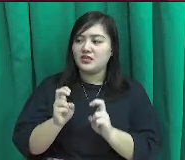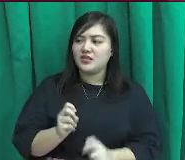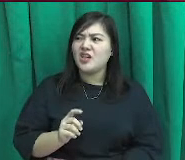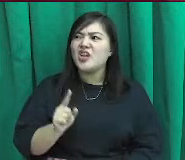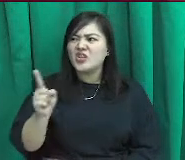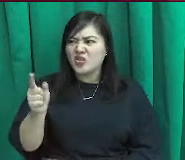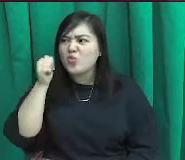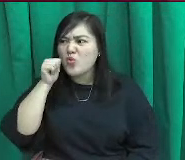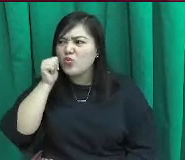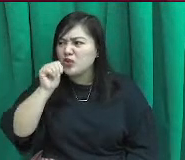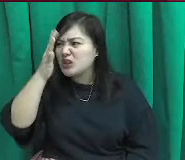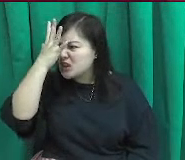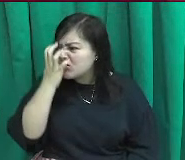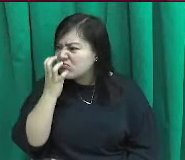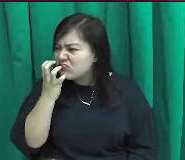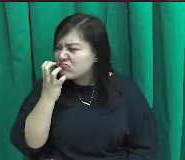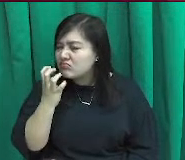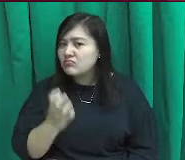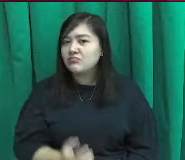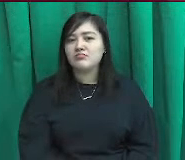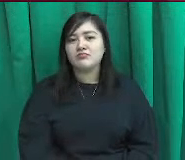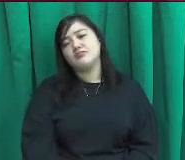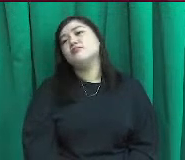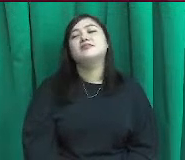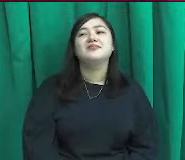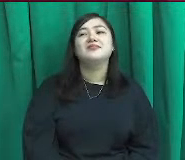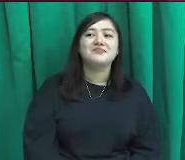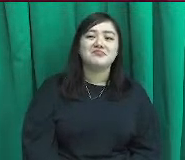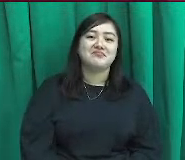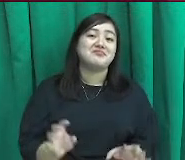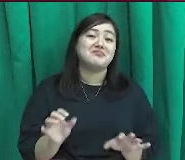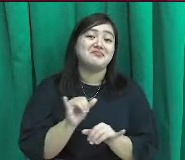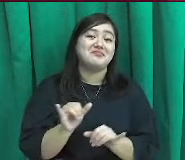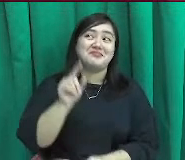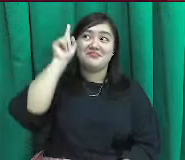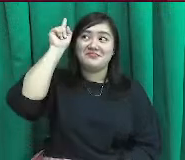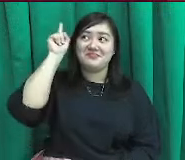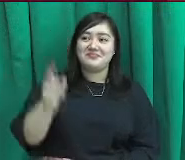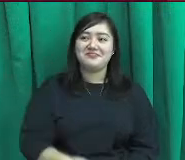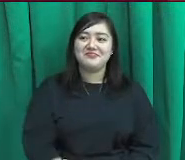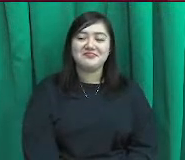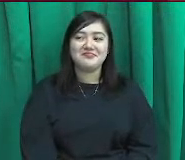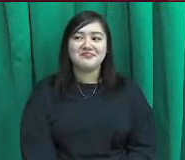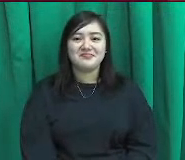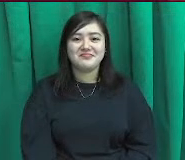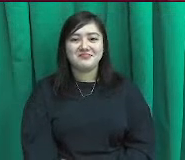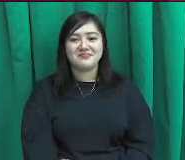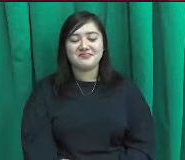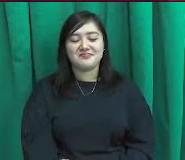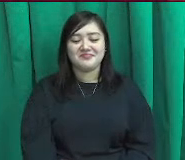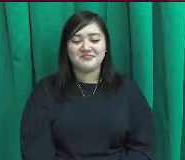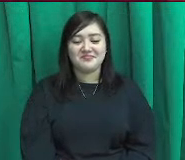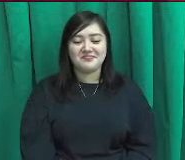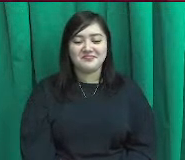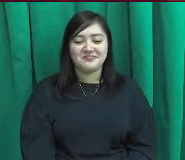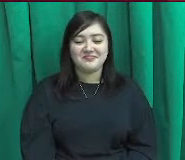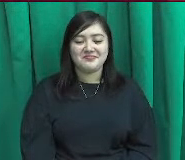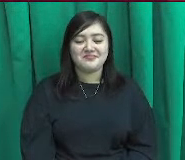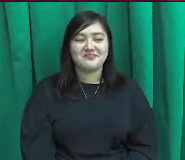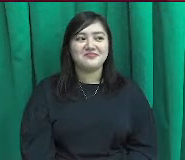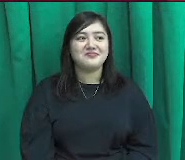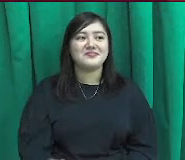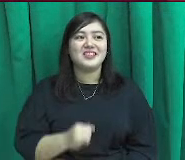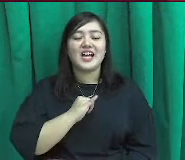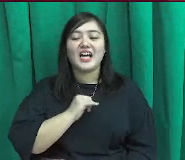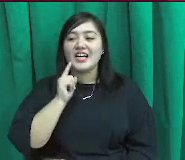Sinasabihan ako niyan. Kasi akong pinakamaingay sa loob ng bahay namin. Yeah. Hindi ako galit. Nag-e-emphasize ako. Naalala ko